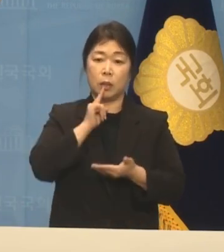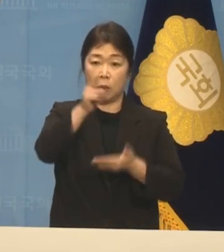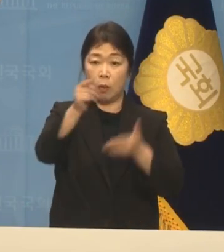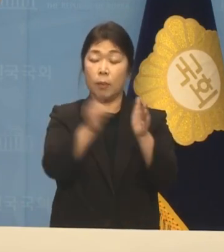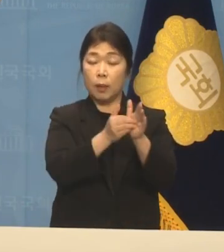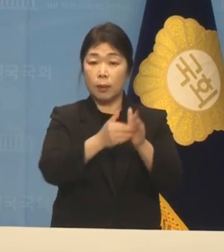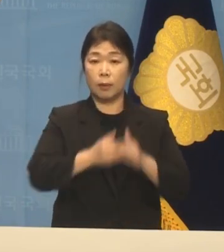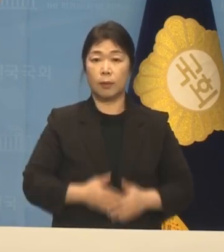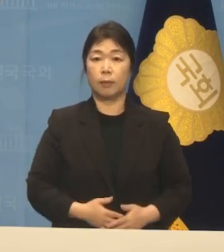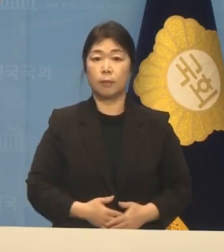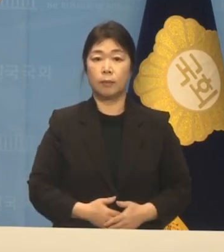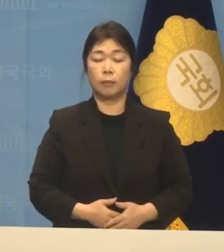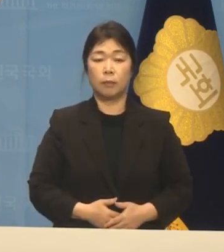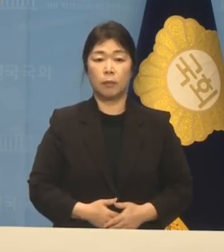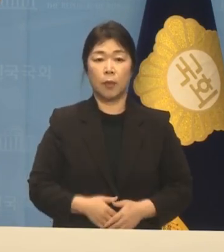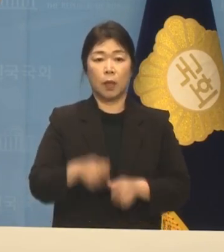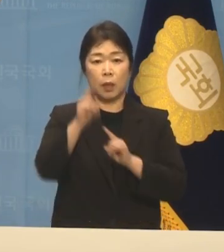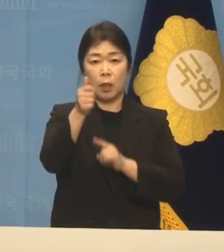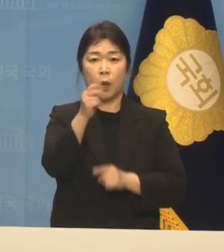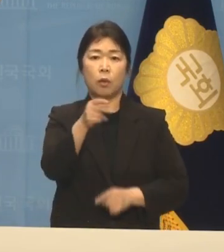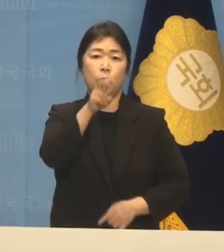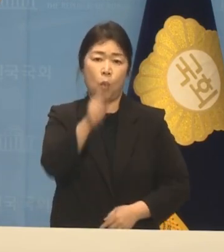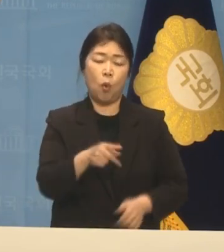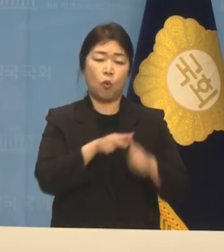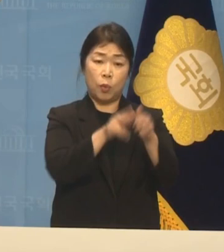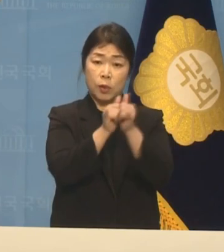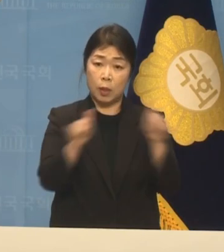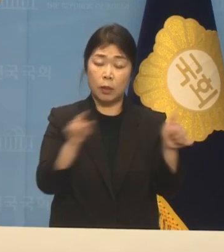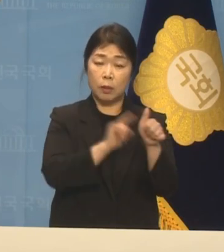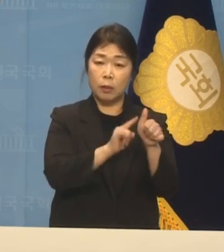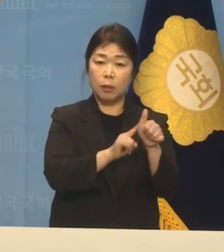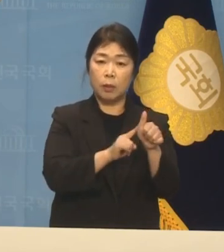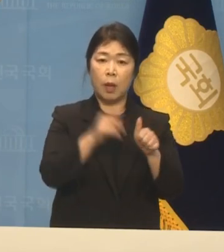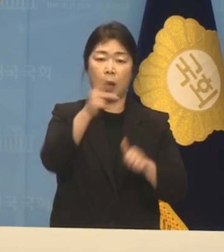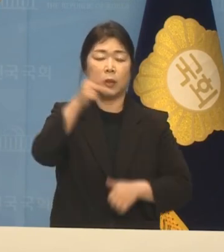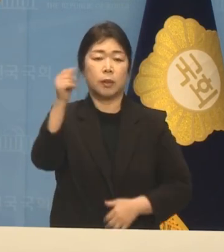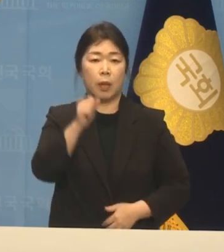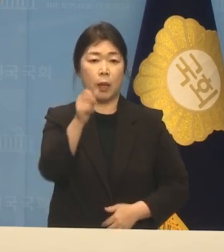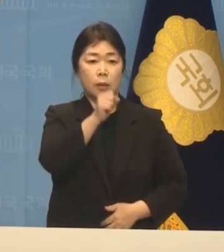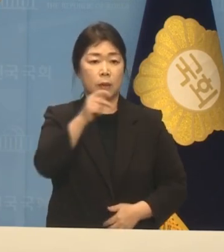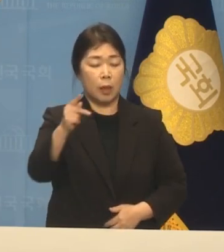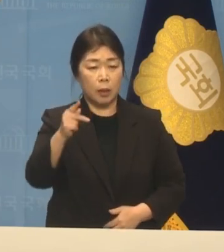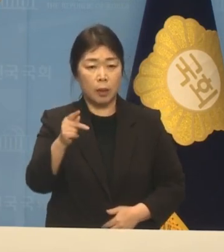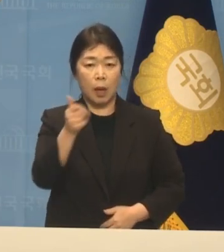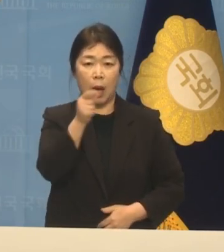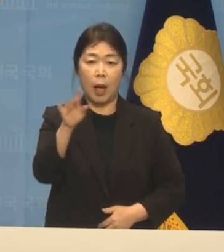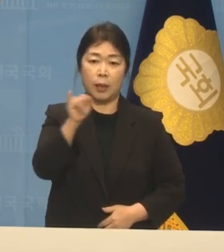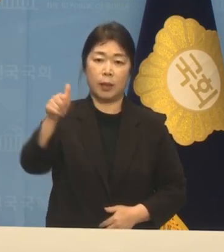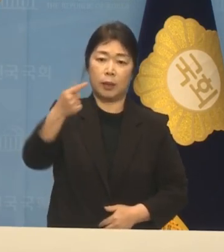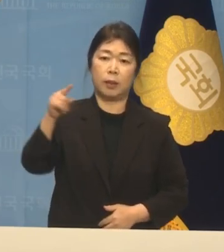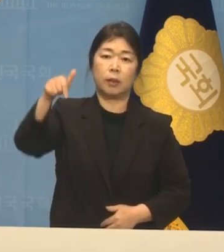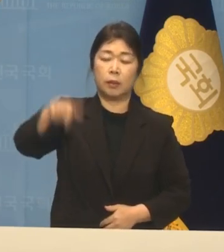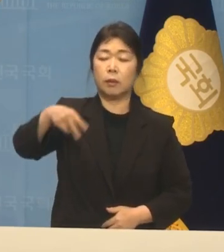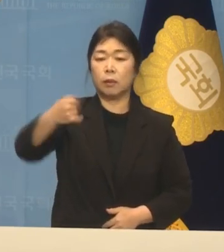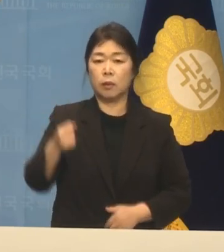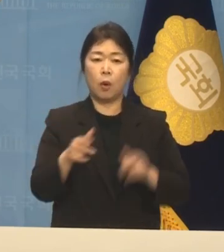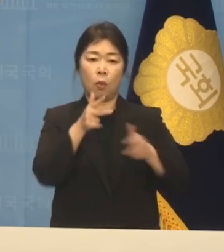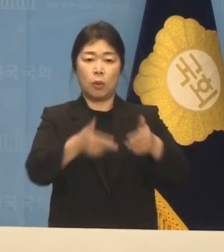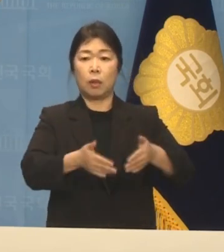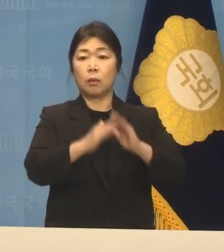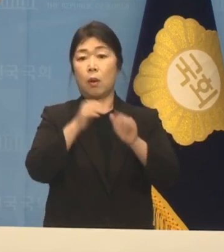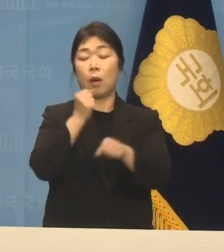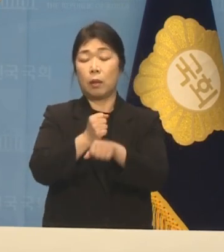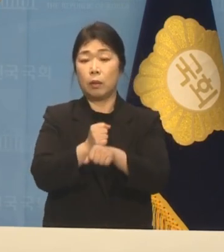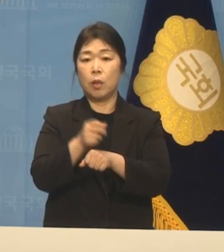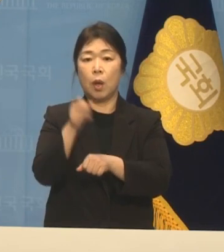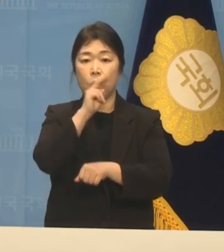하였습니다. 이원모 후보는 SK하이닉스 대규모 공장이 들어서는 용인갑에 출마하고 각종